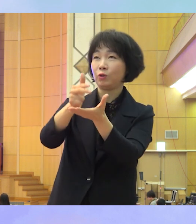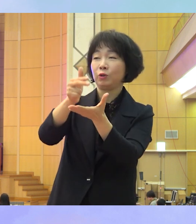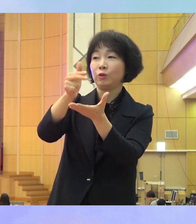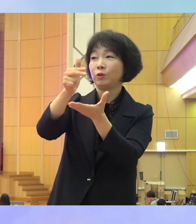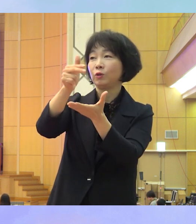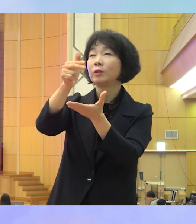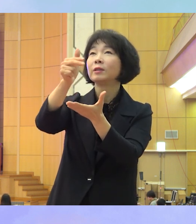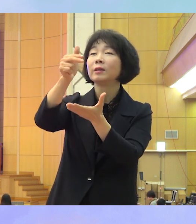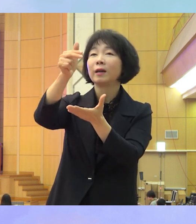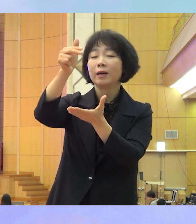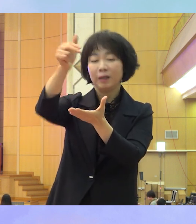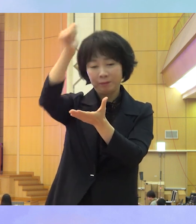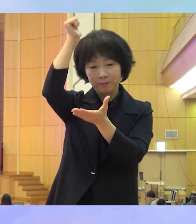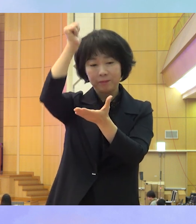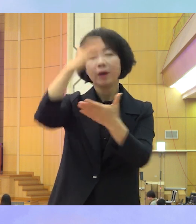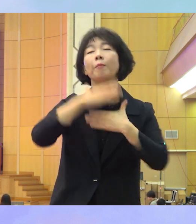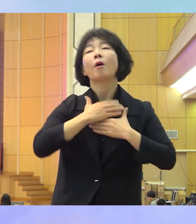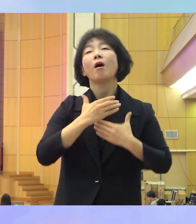도우시는 주,